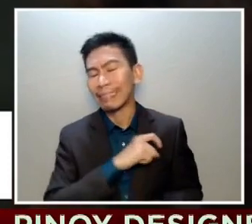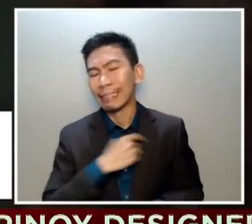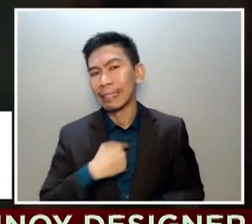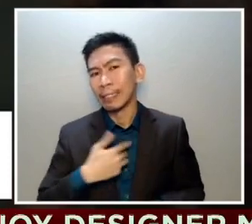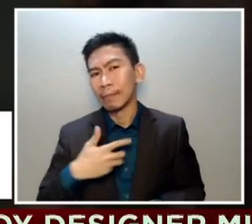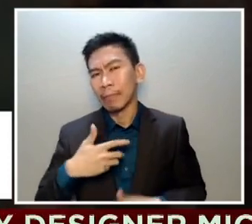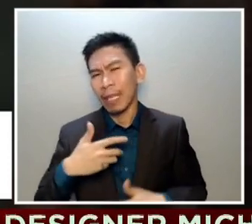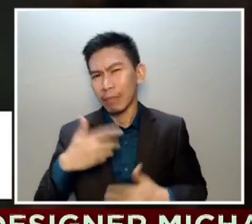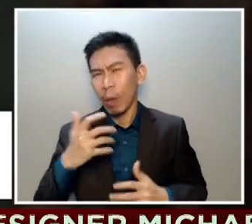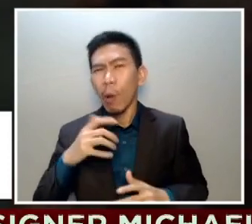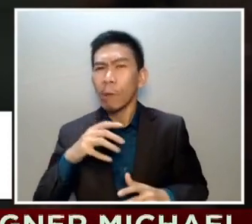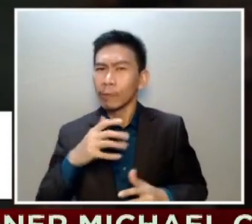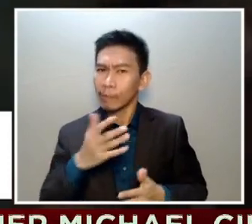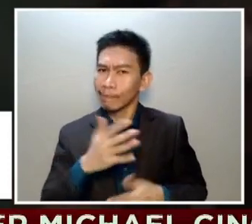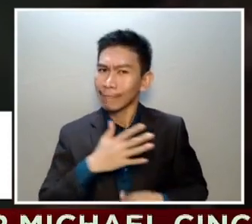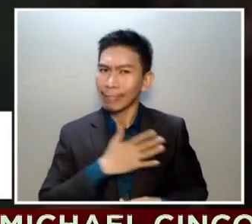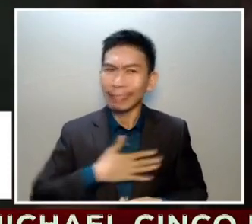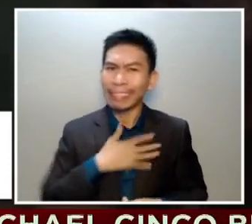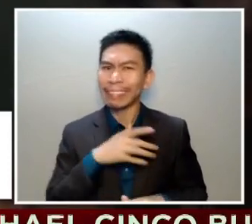ko.